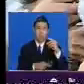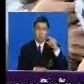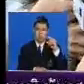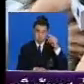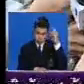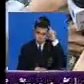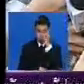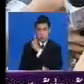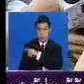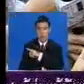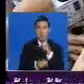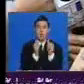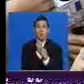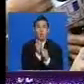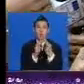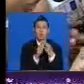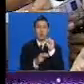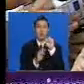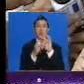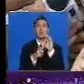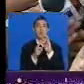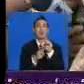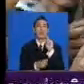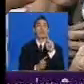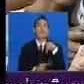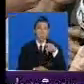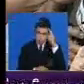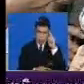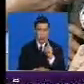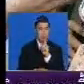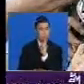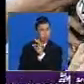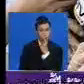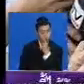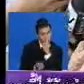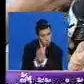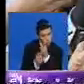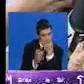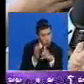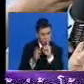การให้พลตำรวจเอกธานีดูแลคดีอย่างเต็มที่หากพบใครมีส่วนโผพันต้องดำเนินคดี